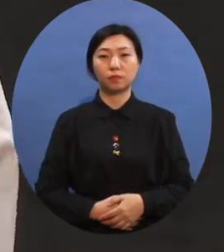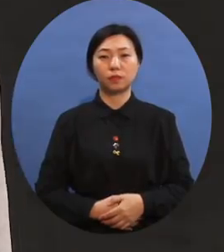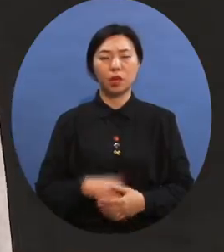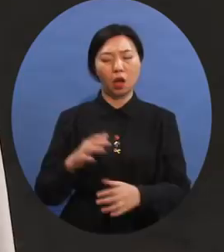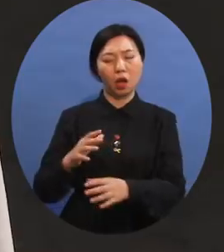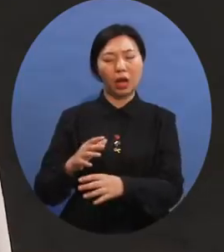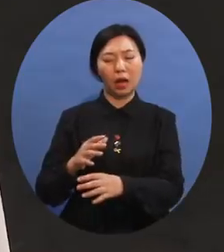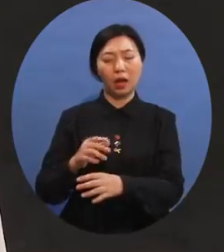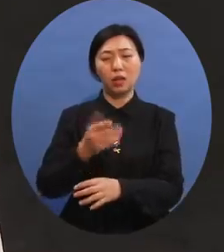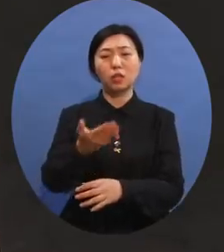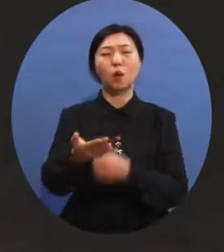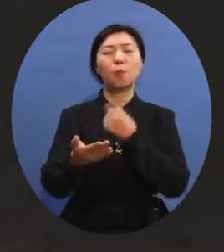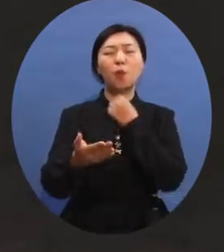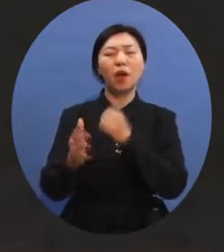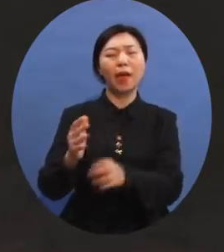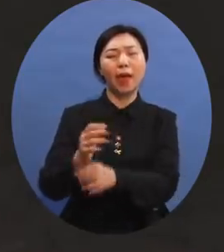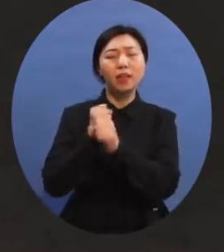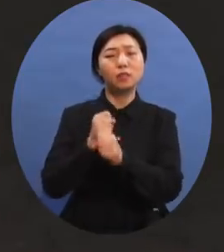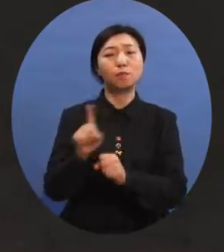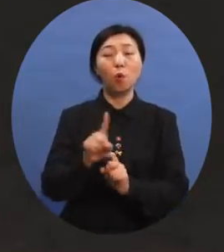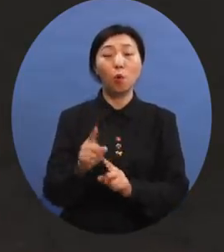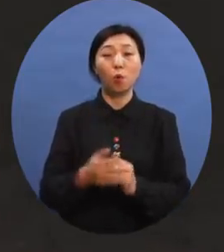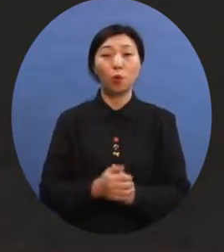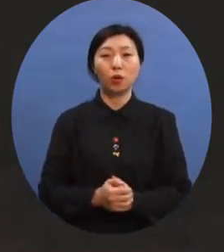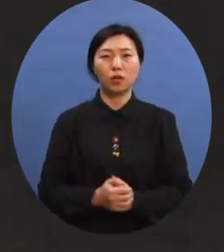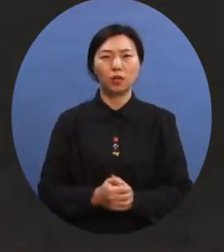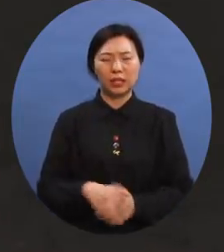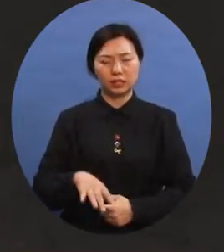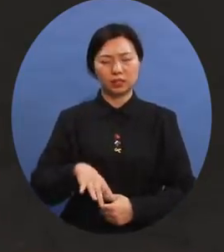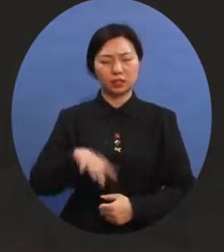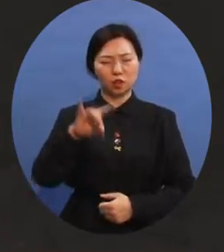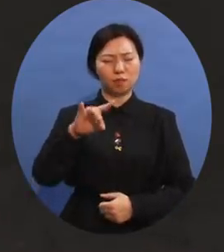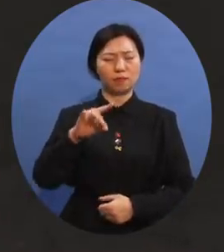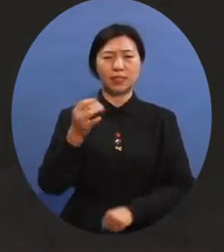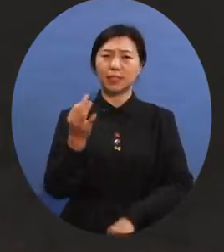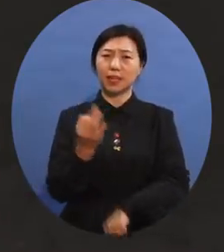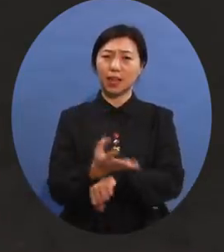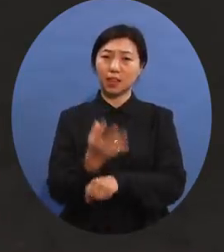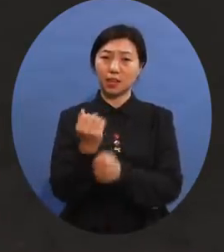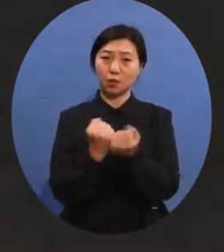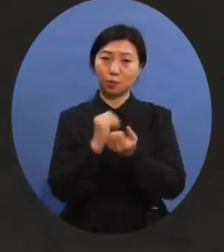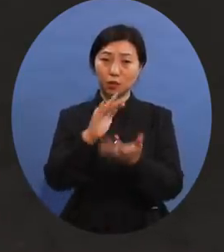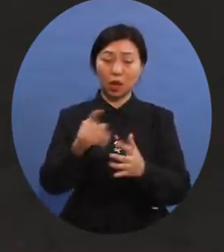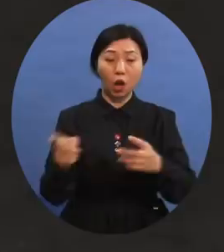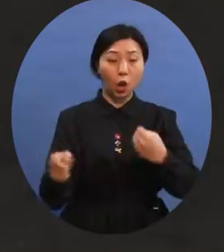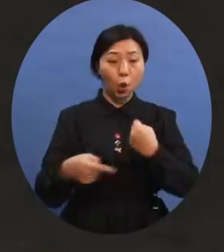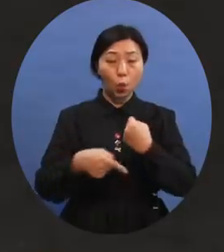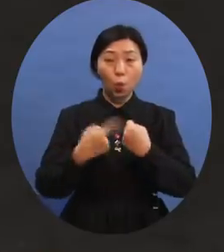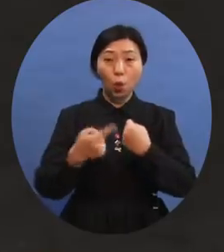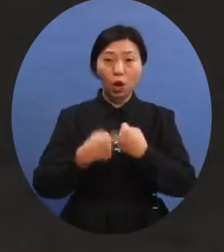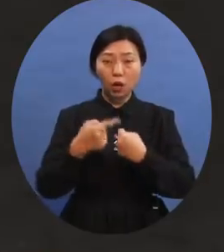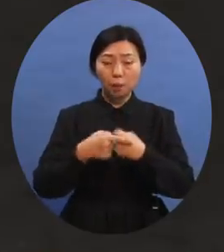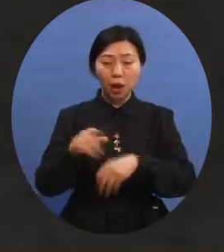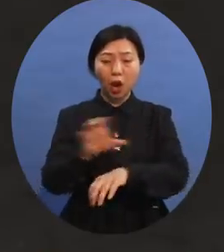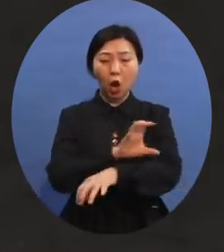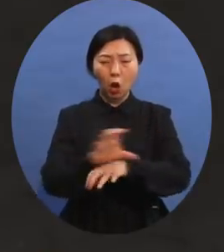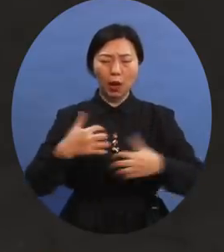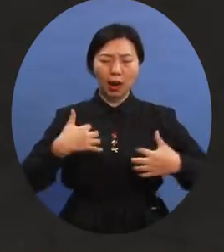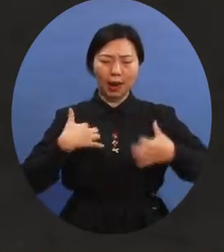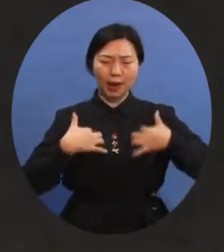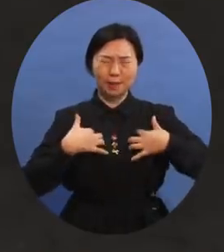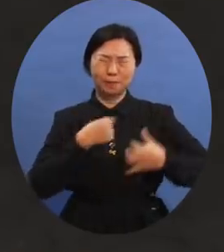자기 요점은 이거 아니에요. 그 아까 내가 처음에 딱 간단하게 얘기했잖아. 초등학생이 컴퓨터 게임 하고